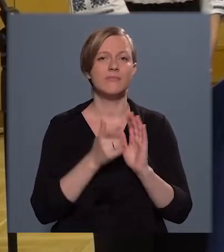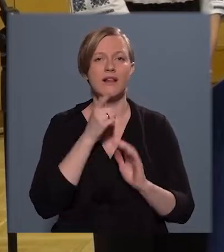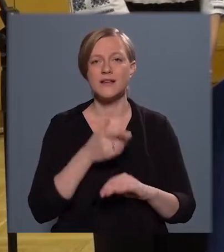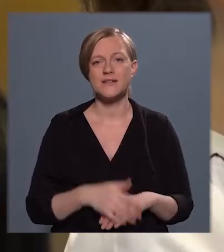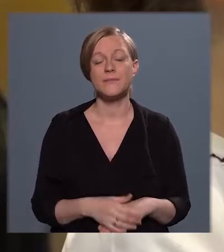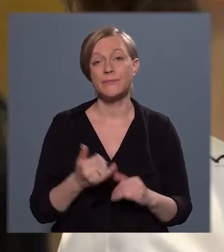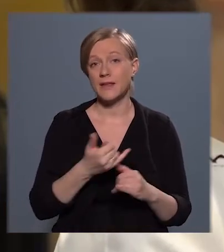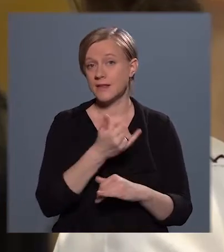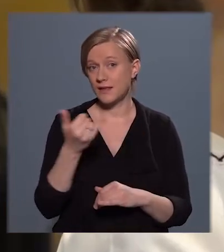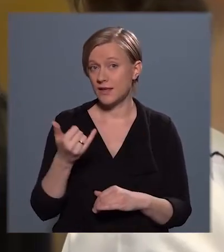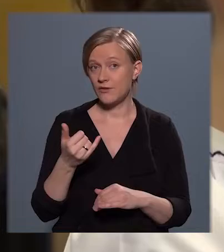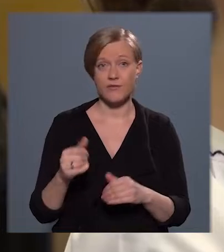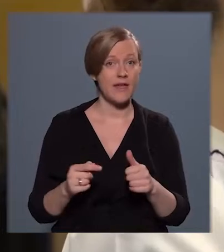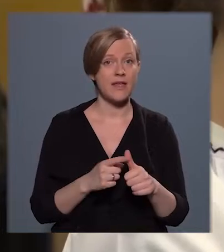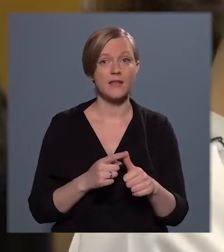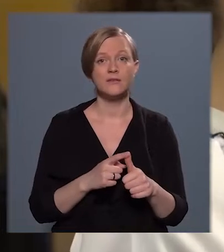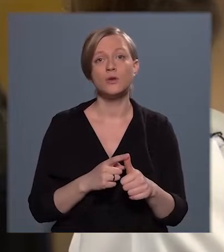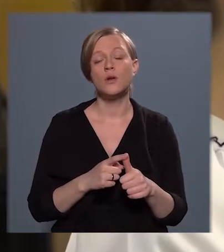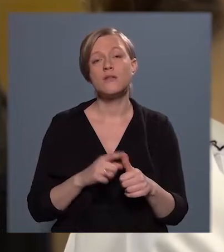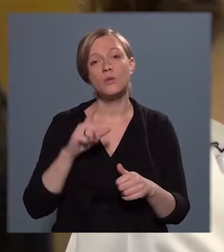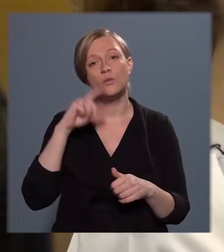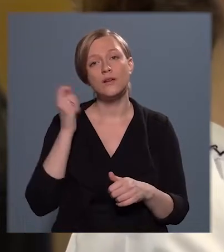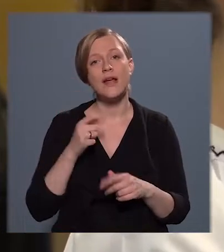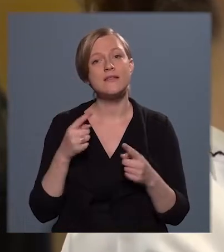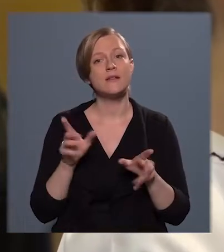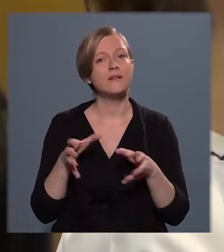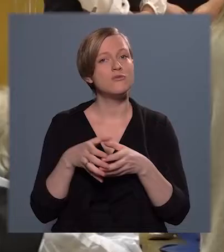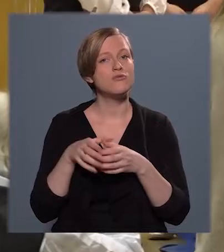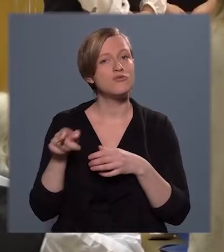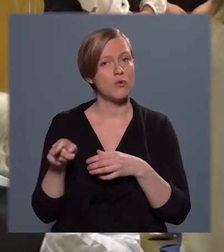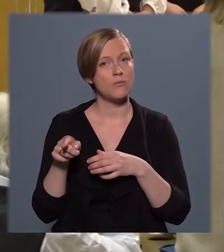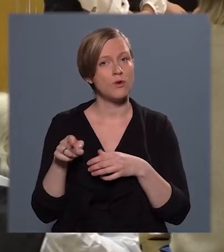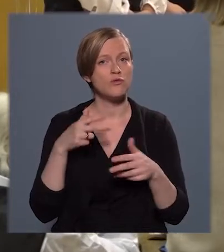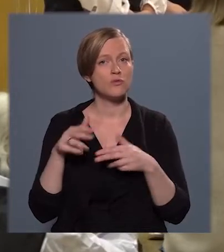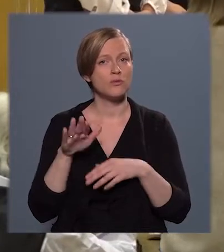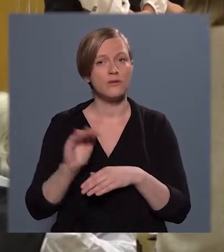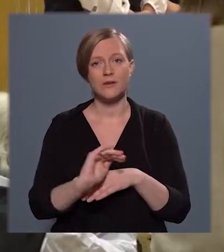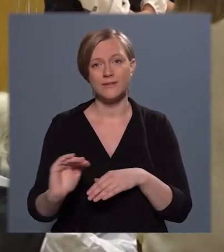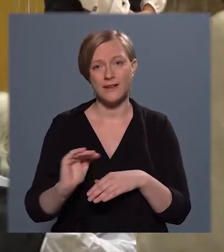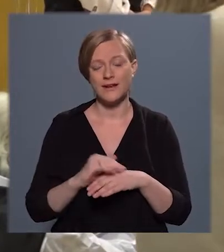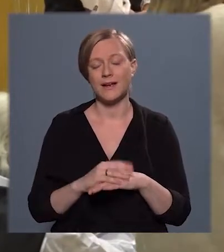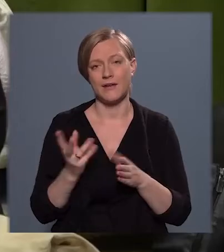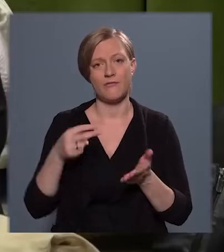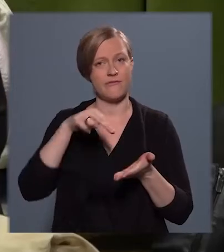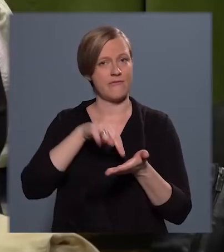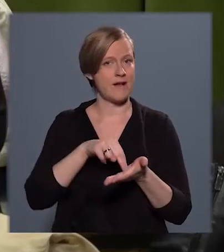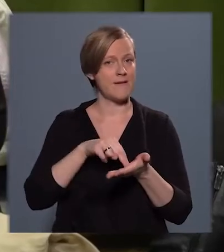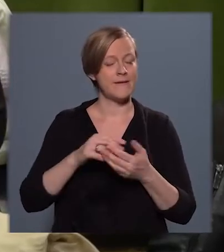az évben egyedül az ukrán zenei csoport stúdiónak a gyermekei lépnek